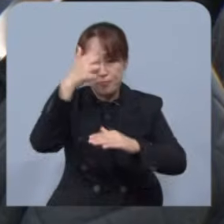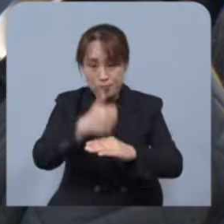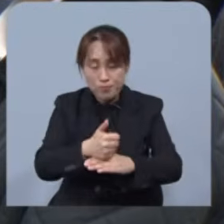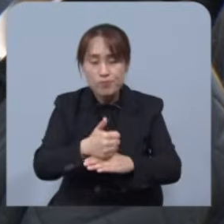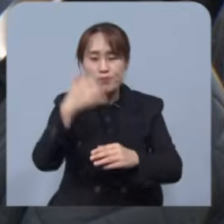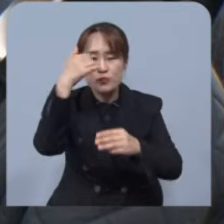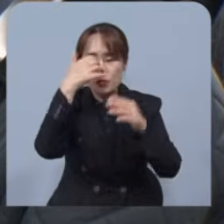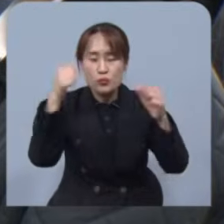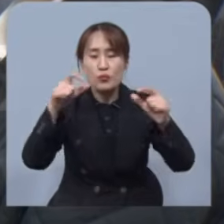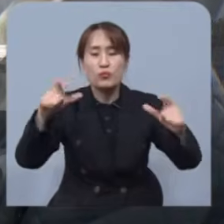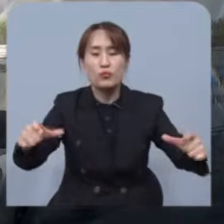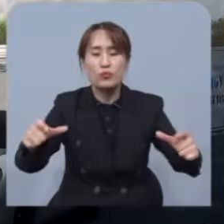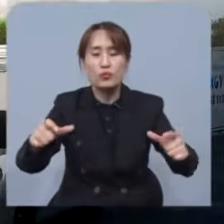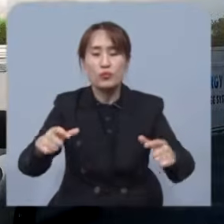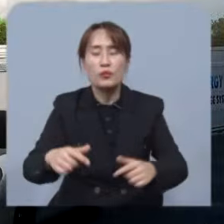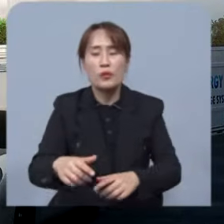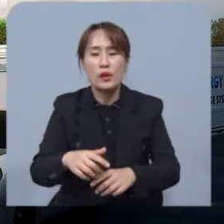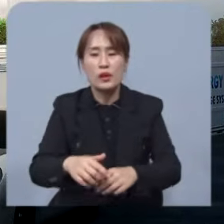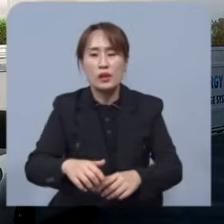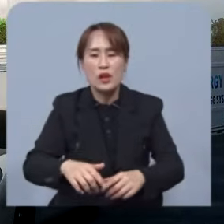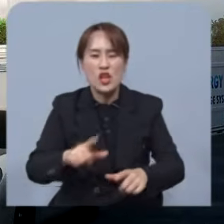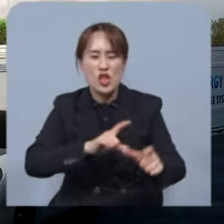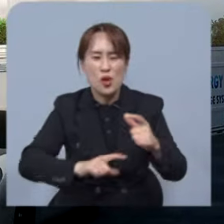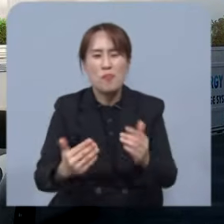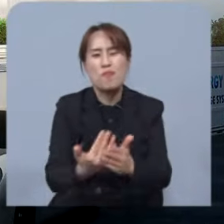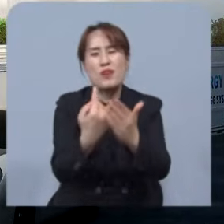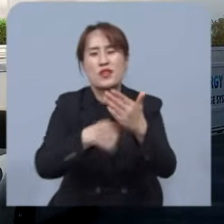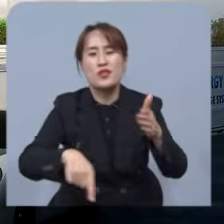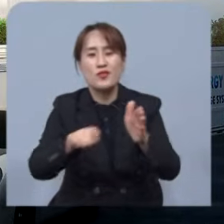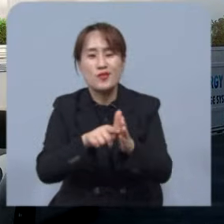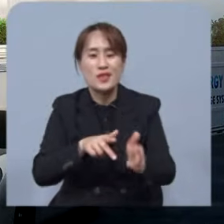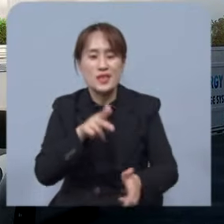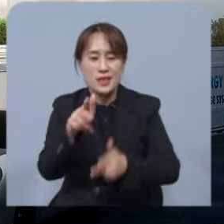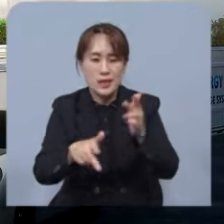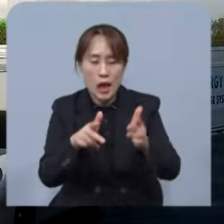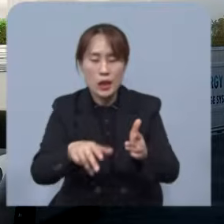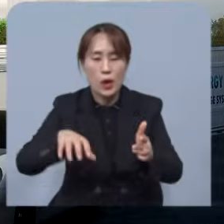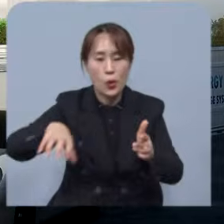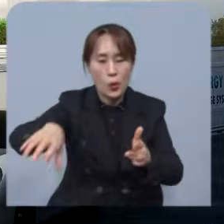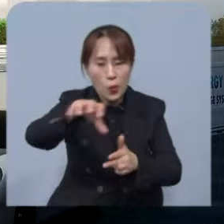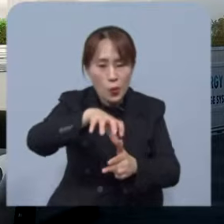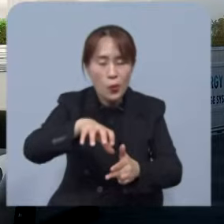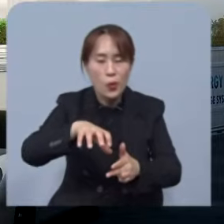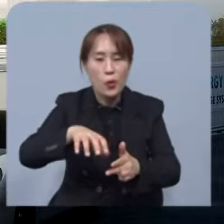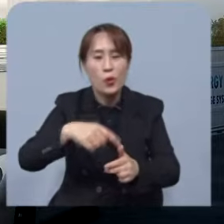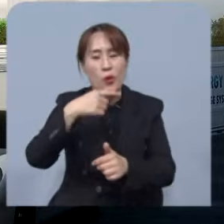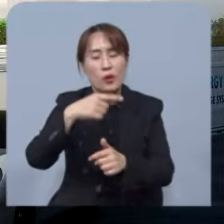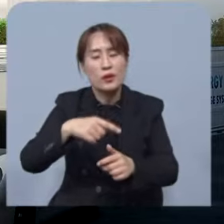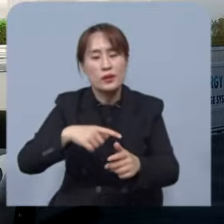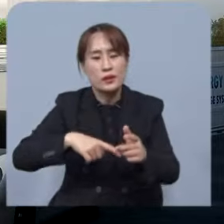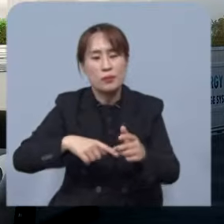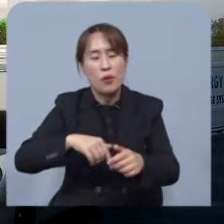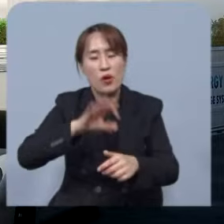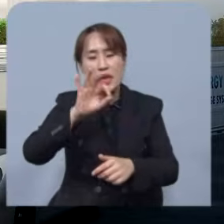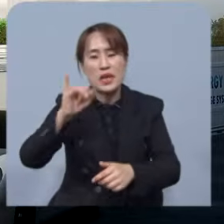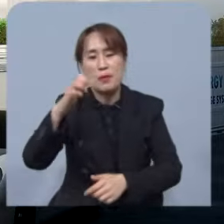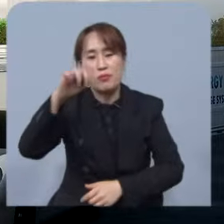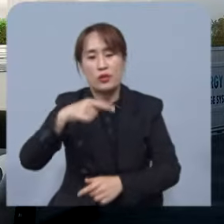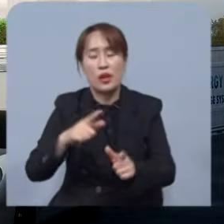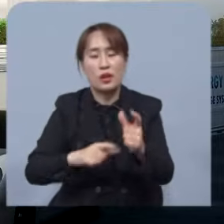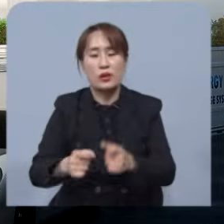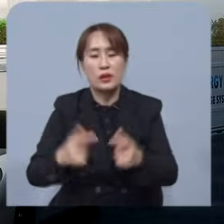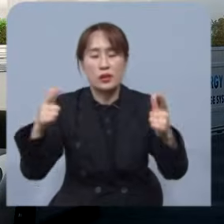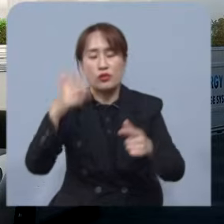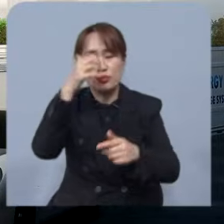마지막으로 충북 지역의 활력과 역동성을 높일 수 있도록 산업 인프라와 생태계도 더욱 확장시키겠습니다. 충북 지역